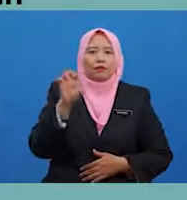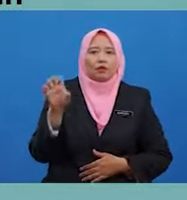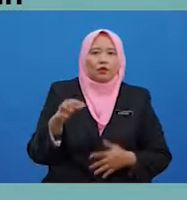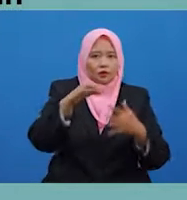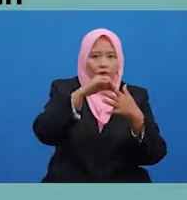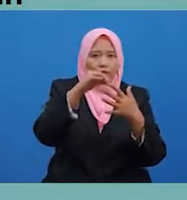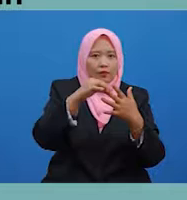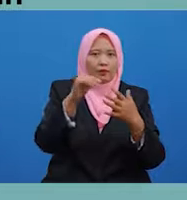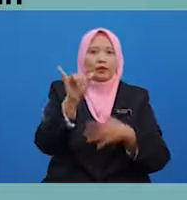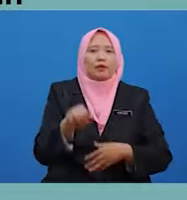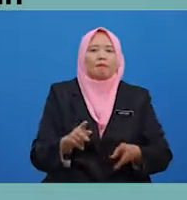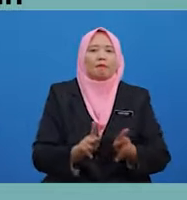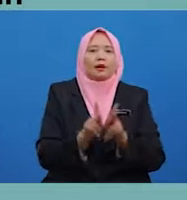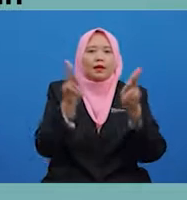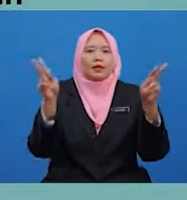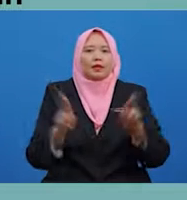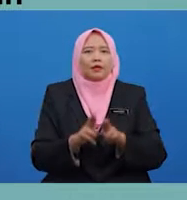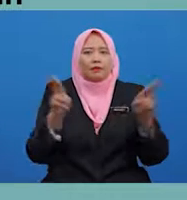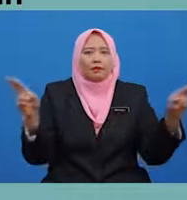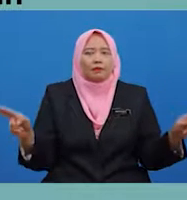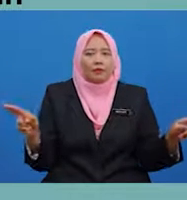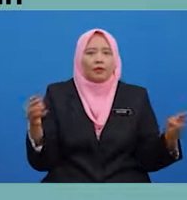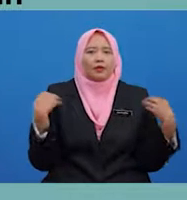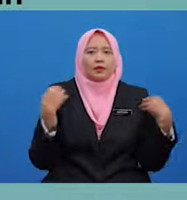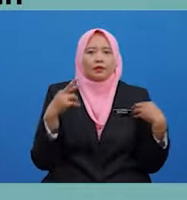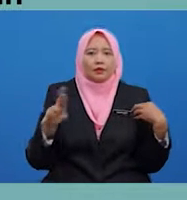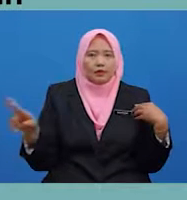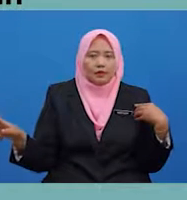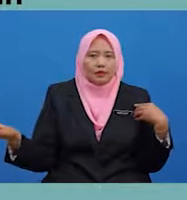dari negara United Kingdom, iaitu seramai